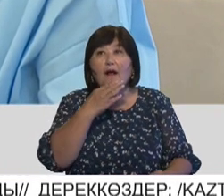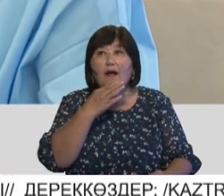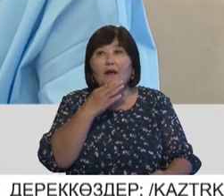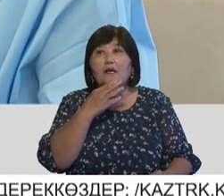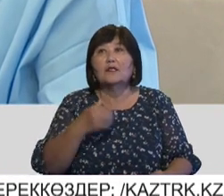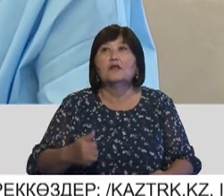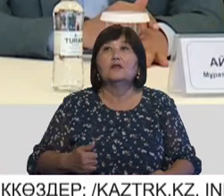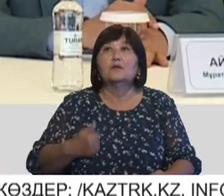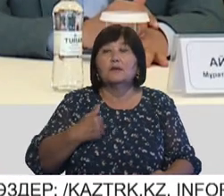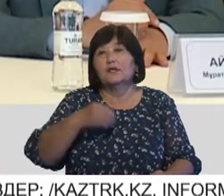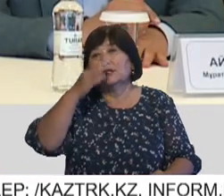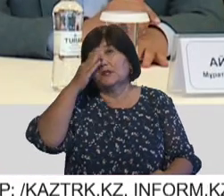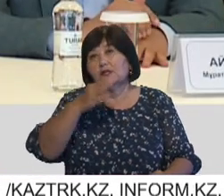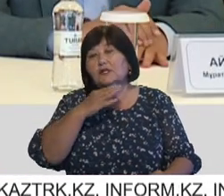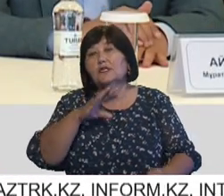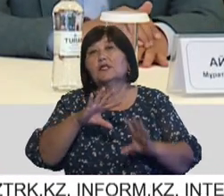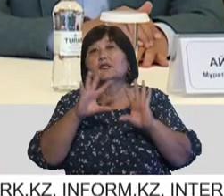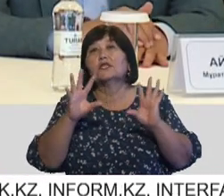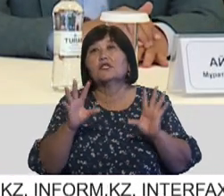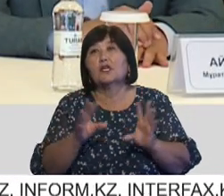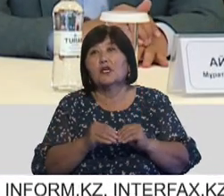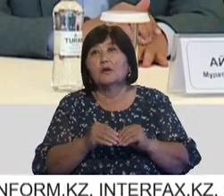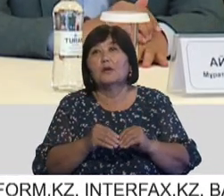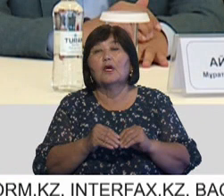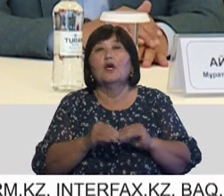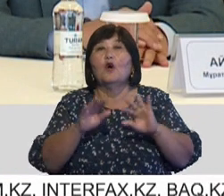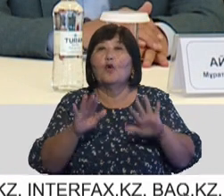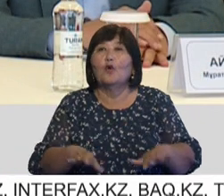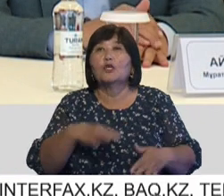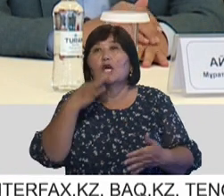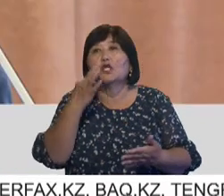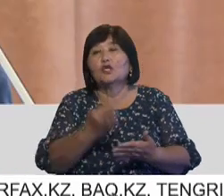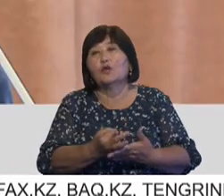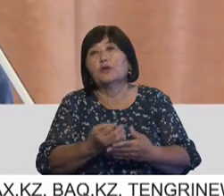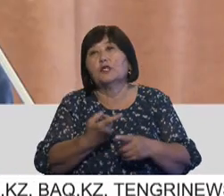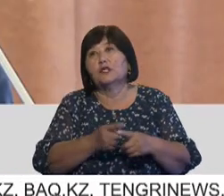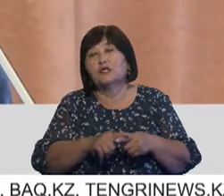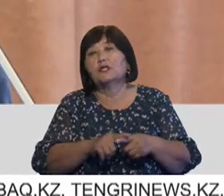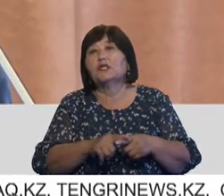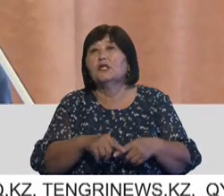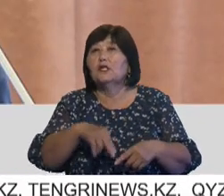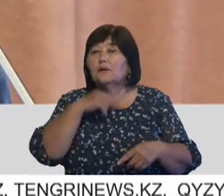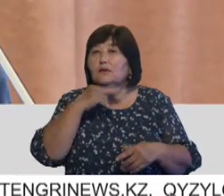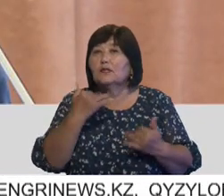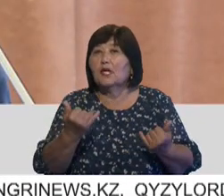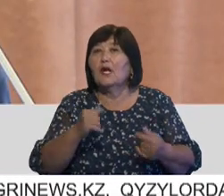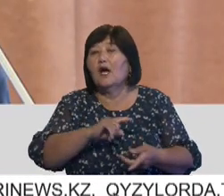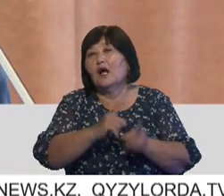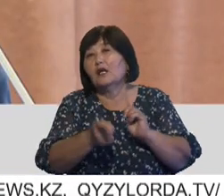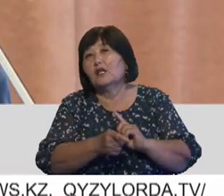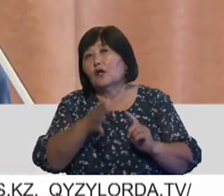Әкелердің беделі менен әкелердің жалпы орны, жауапкершілігі деген дүниелер кезек күттірмейтін мәселеге айналған